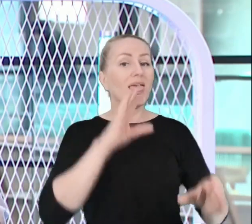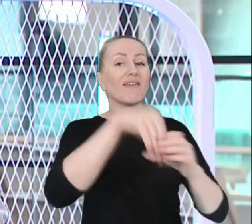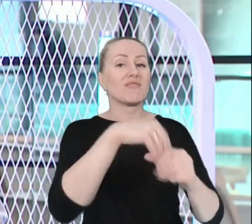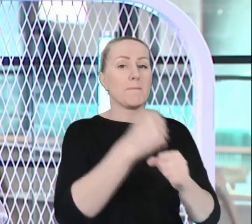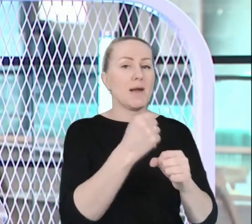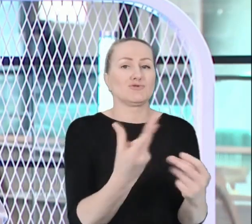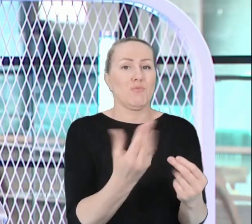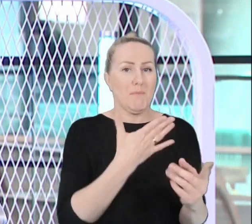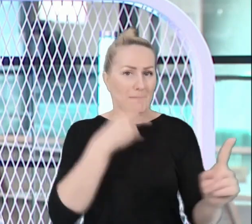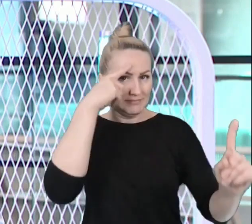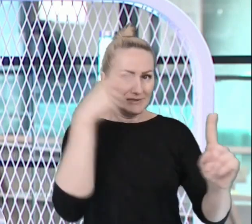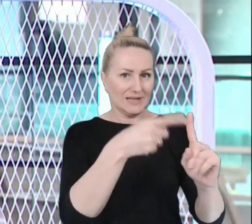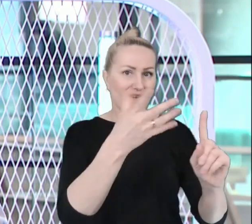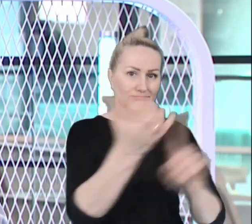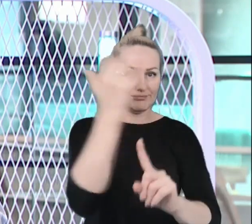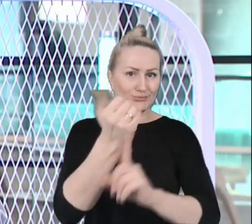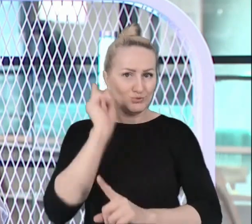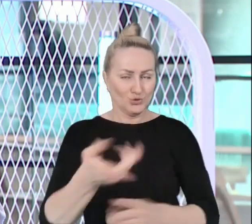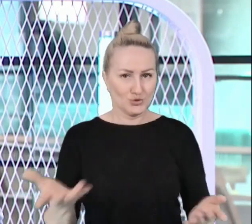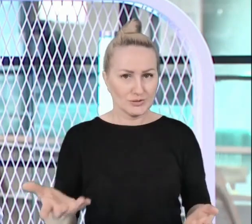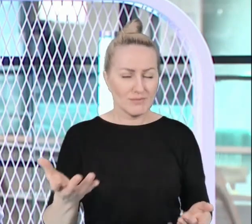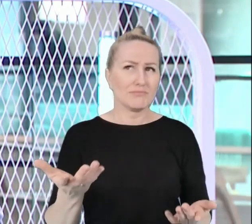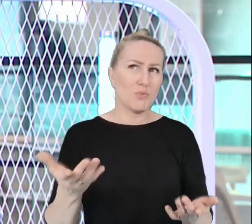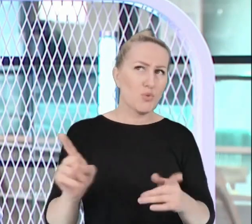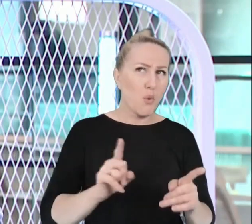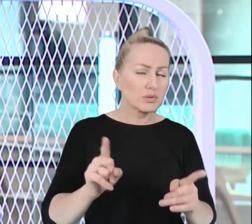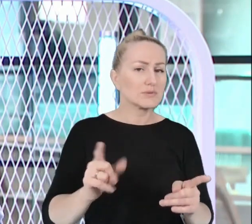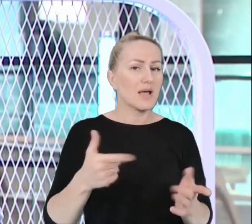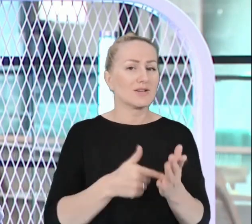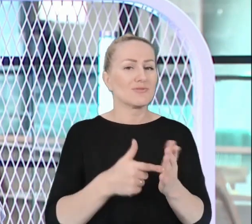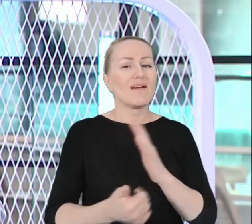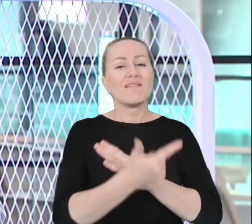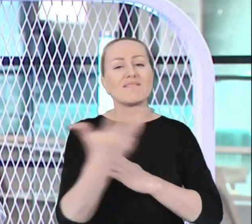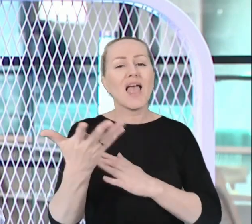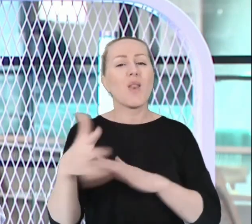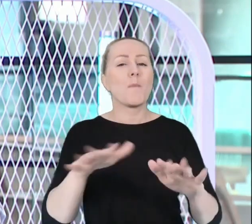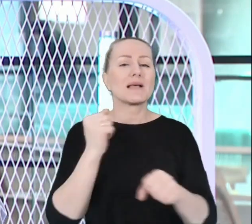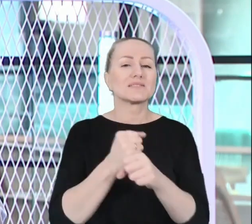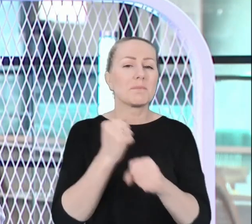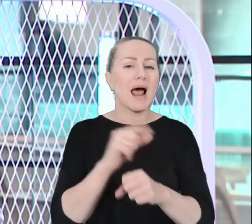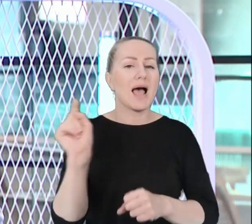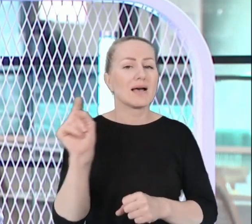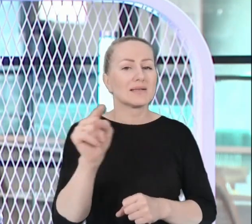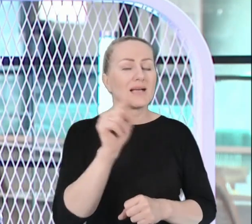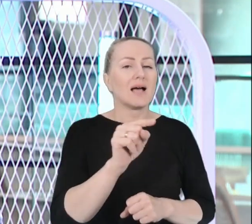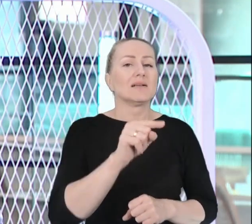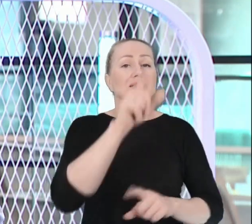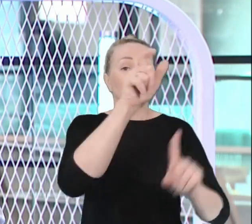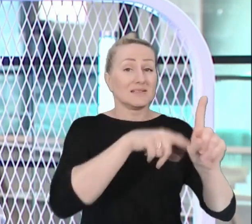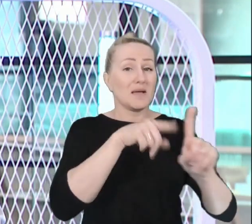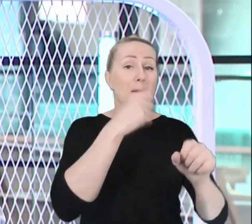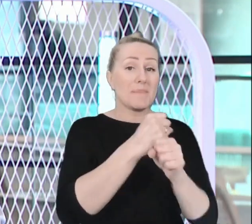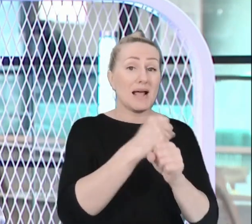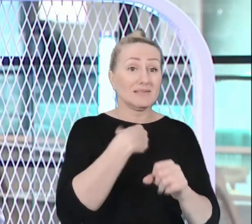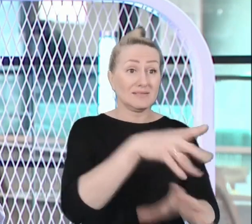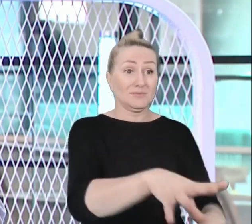To ja rozumiem, że dla wielu miejsc pracy to, że pracownik, którego zatrudniliśmy,